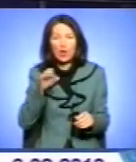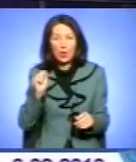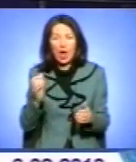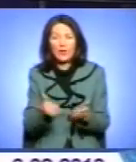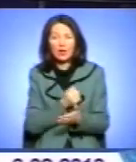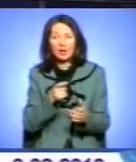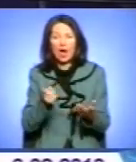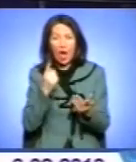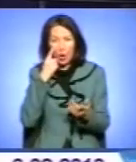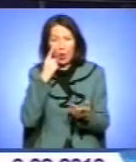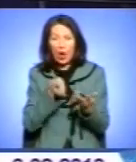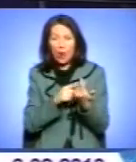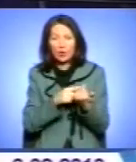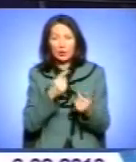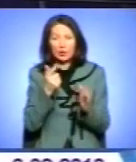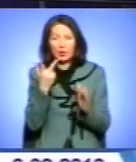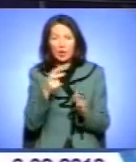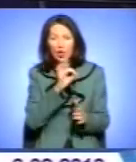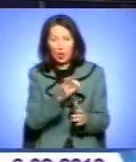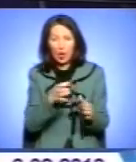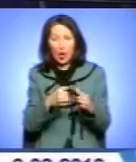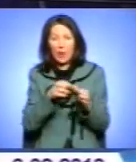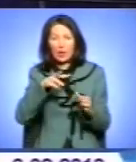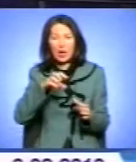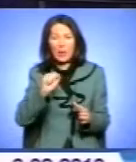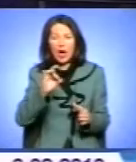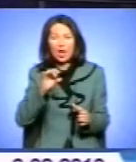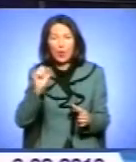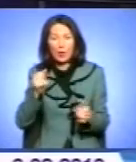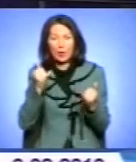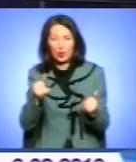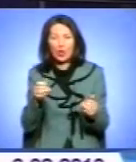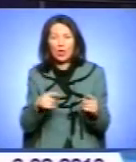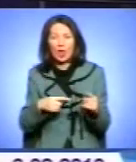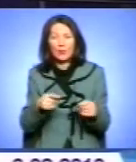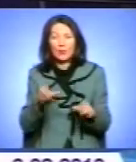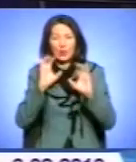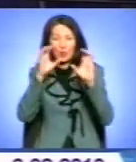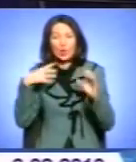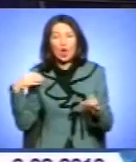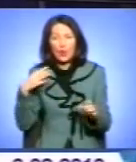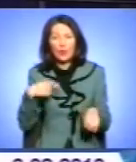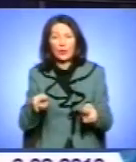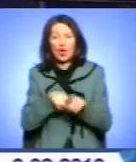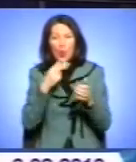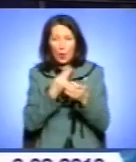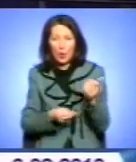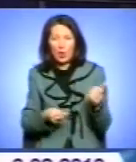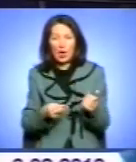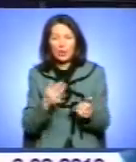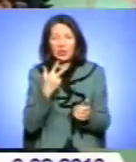із Маріуполя. Сьогодні суперник тернопільців – волейболісти зі Львова, які також зазнали поразки із аналогічним